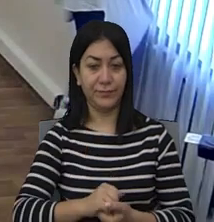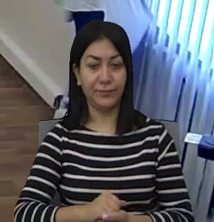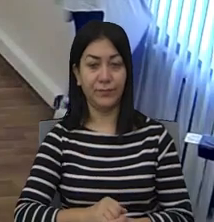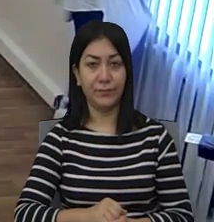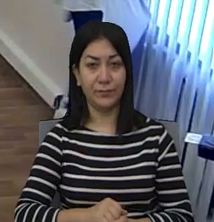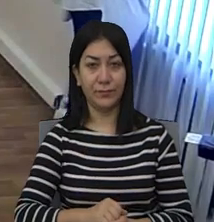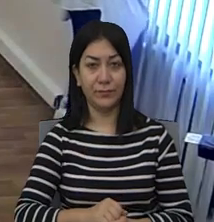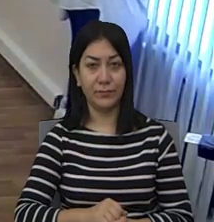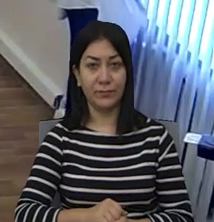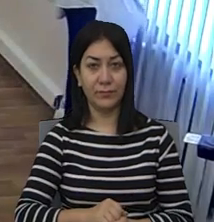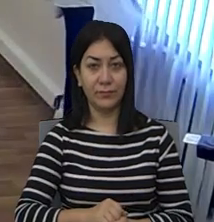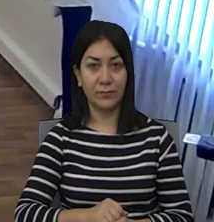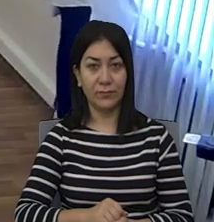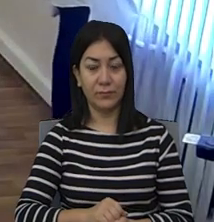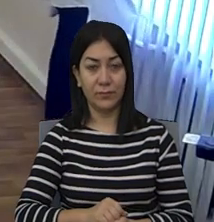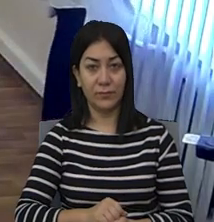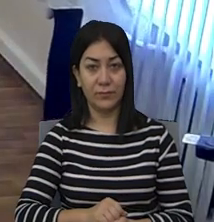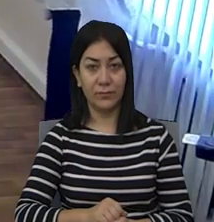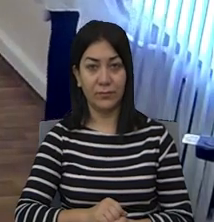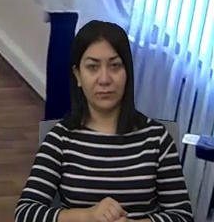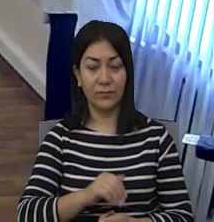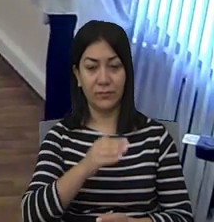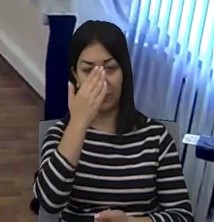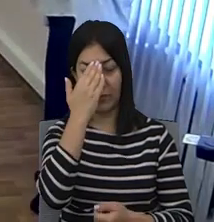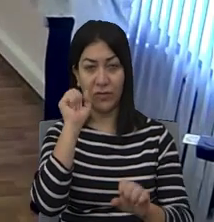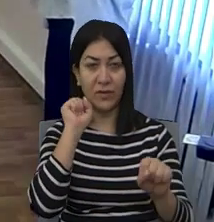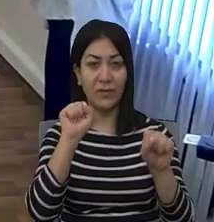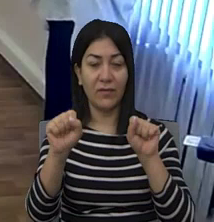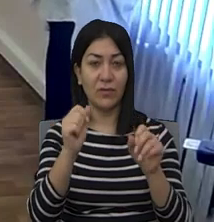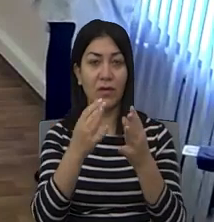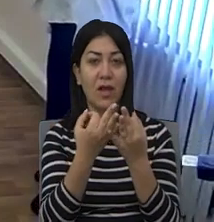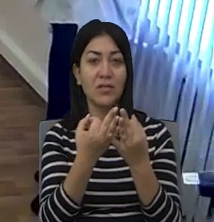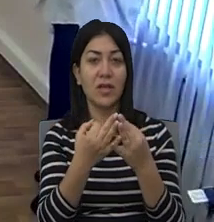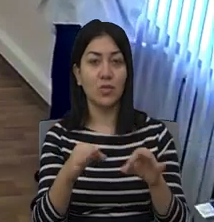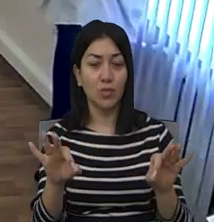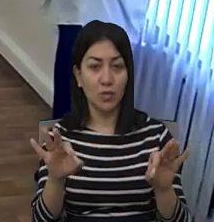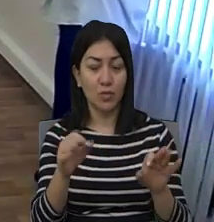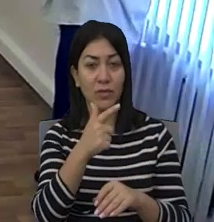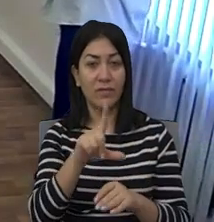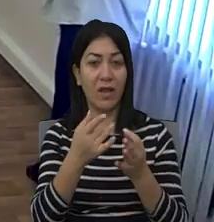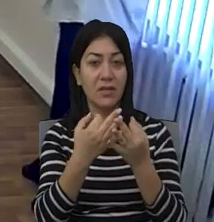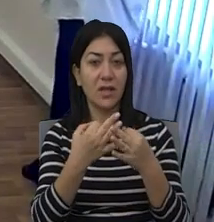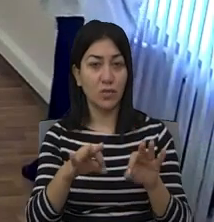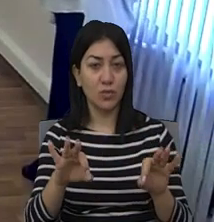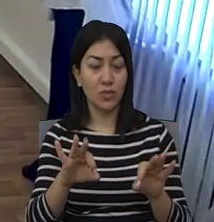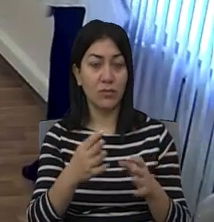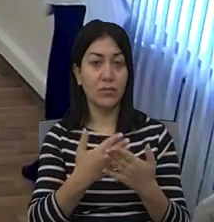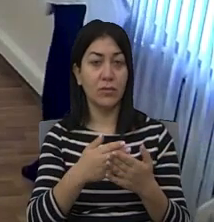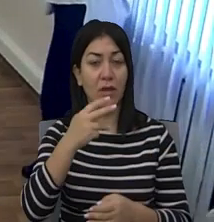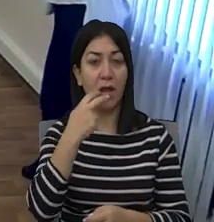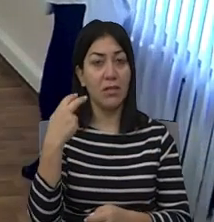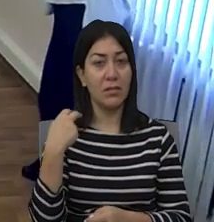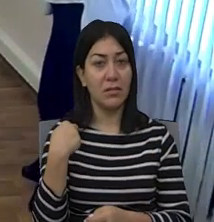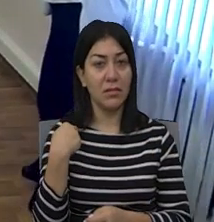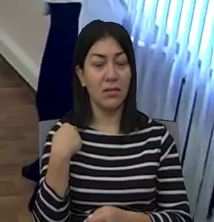Democracy and freedom are at the heart of the UK's values. Ժողովրդավարությունը եւ ազատությունը հանդիսանում են միացյալ